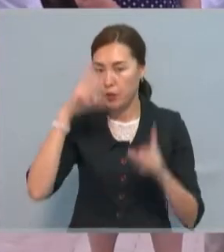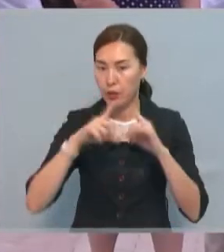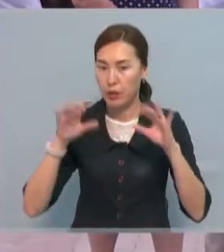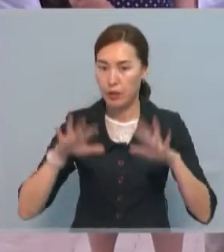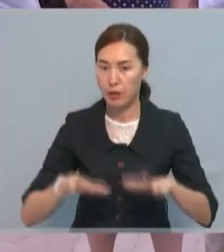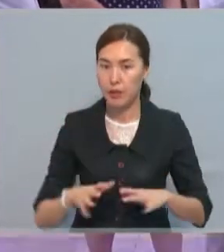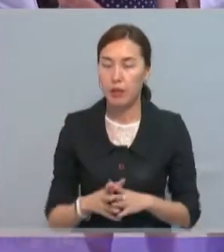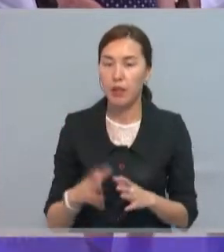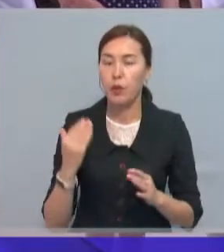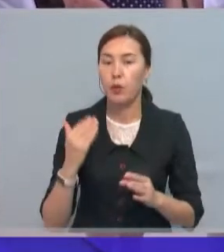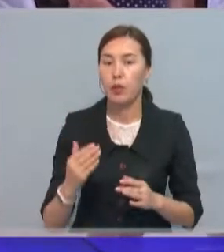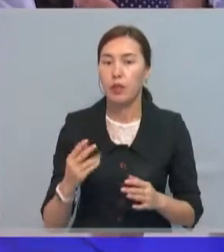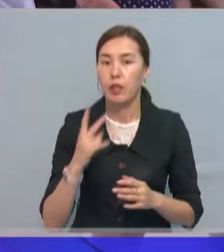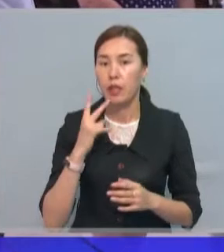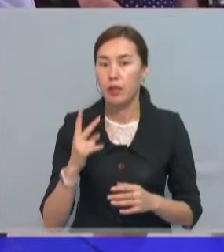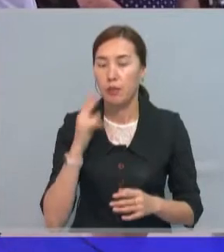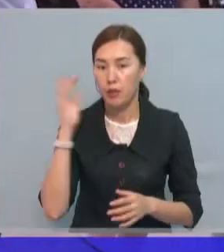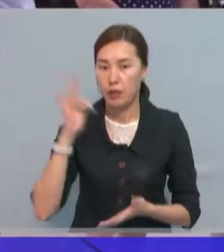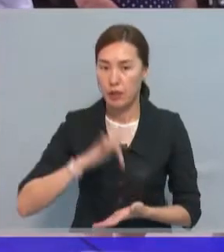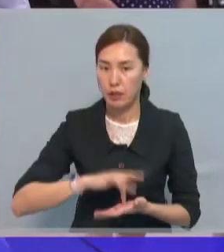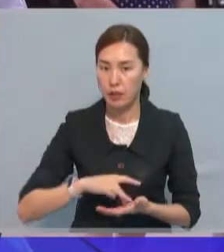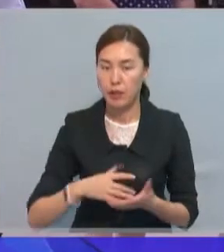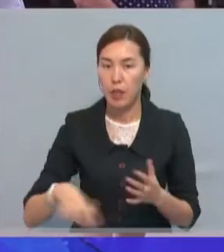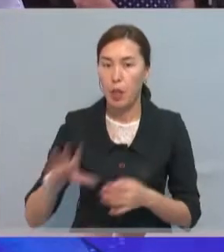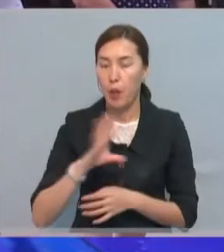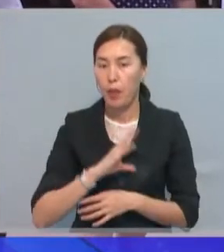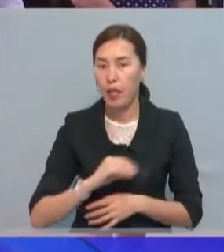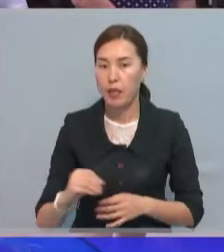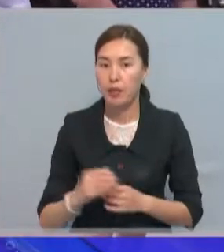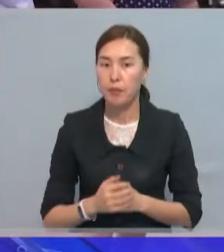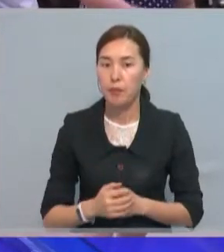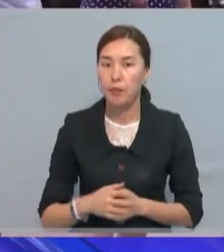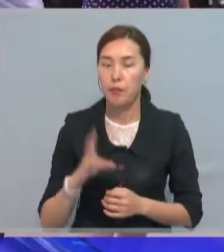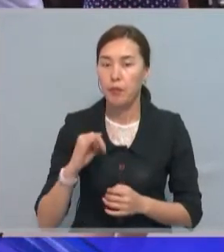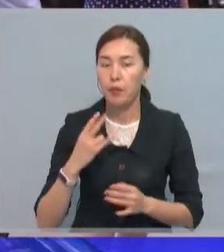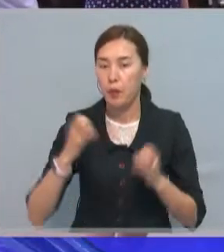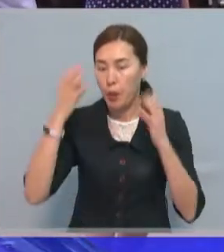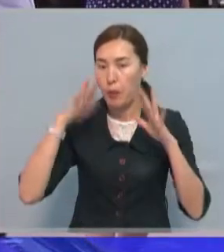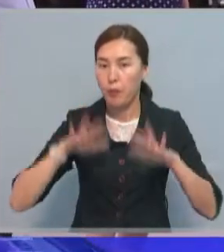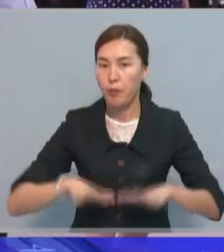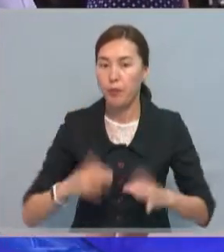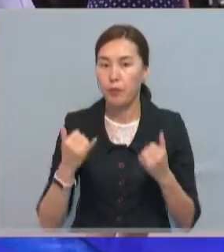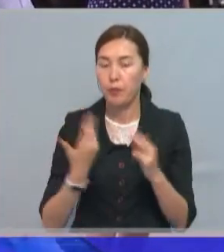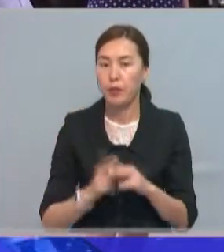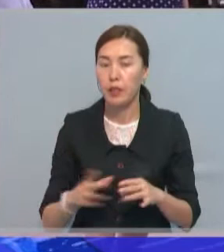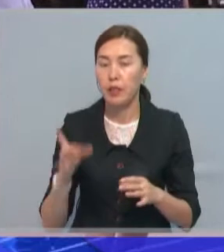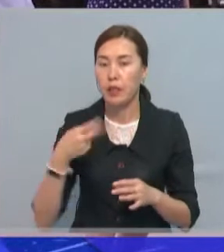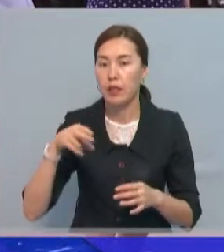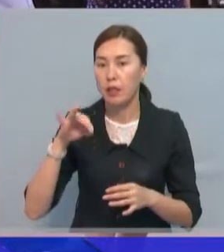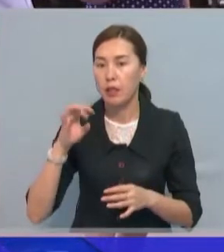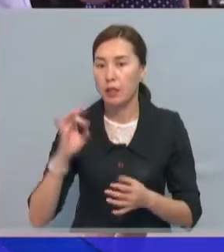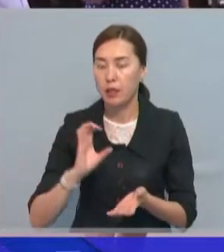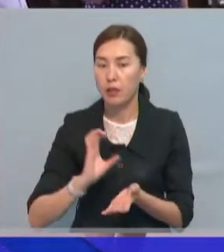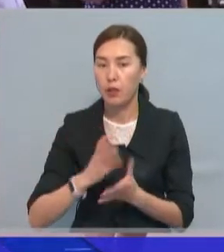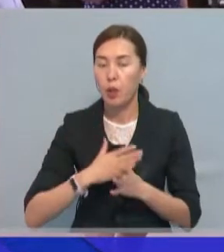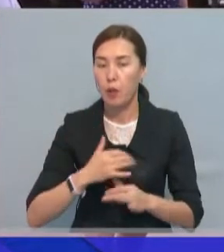мекемесі, ал олардың қарамағындағы Шымкент қаласындағы барлық этномәдени орталықтар бүгін сол Риддер қаласына